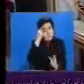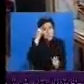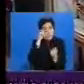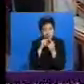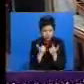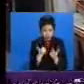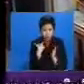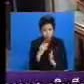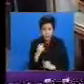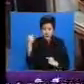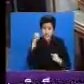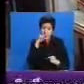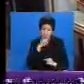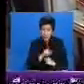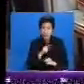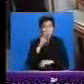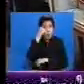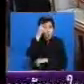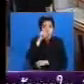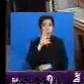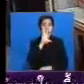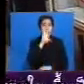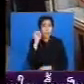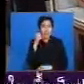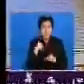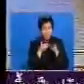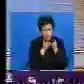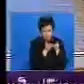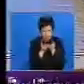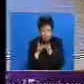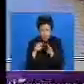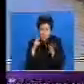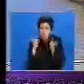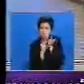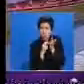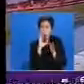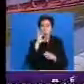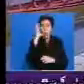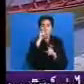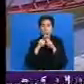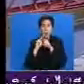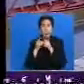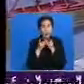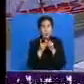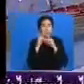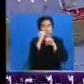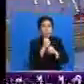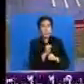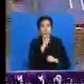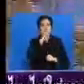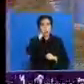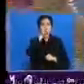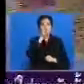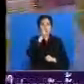มียอดการสั่งซื้อถึงวันละ 500,000บาทจะผลิตแต่เรือที่ได้รับการจดทะเบียนทั่วโลกไม่ว่าจะเป็นเรือสุพรรณหงเรือ